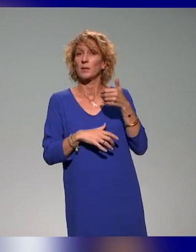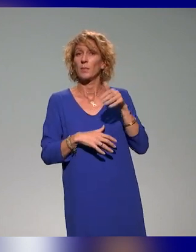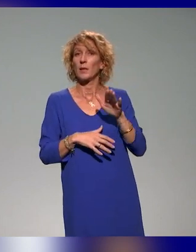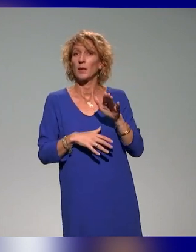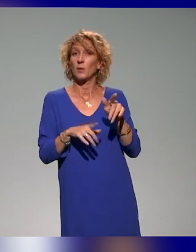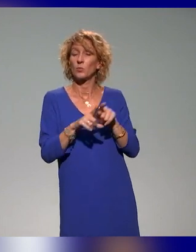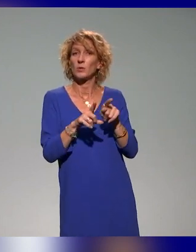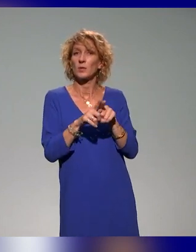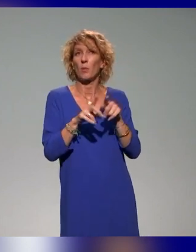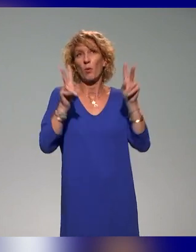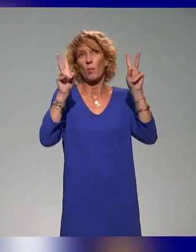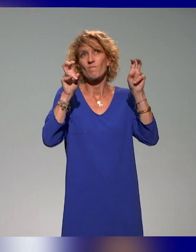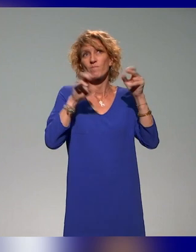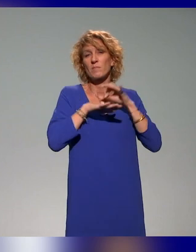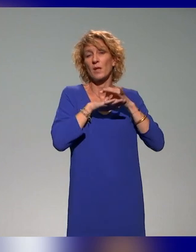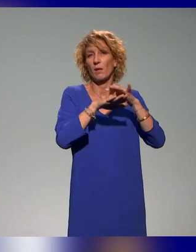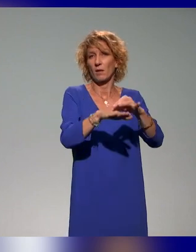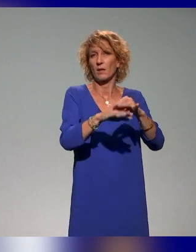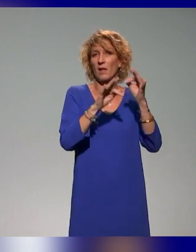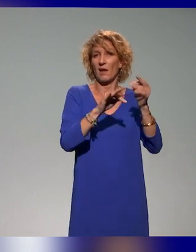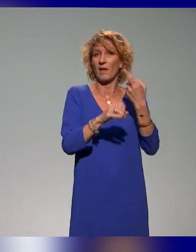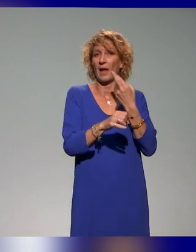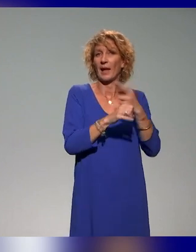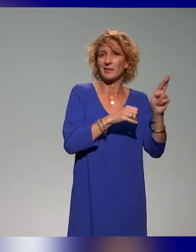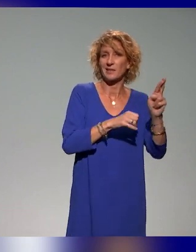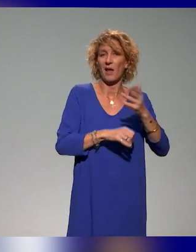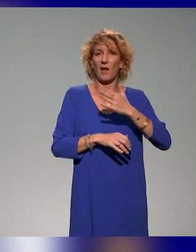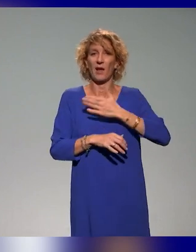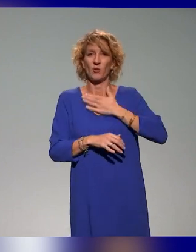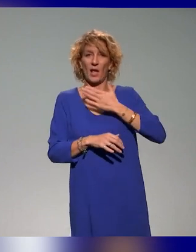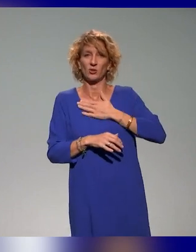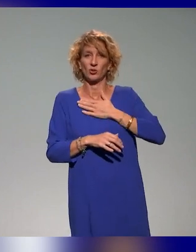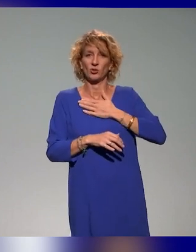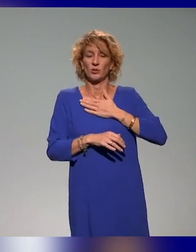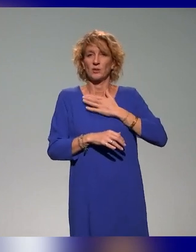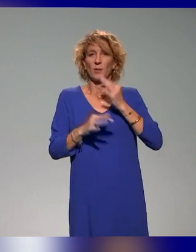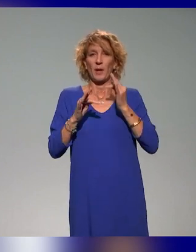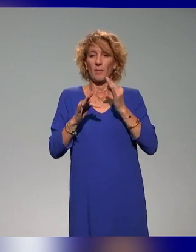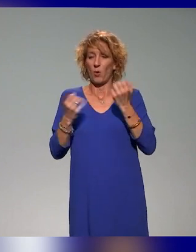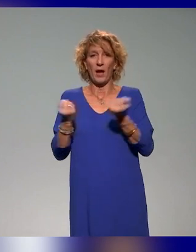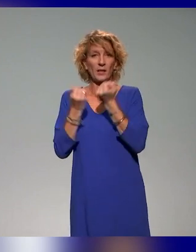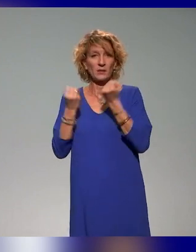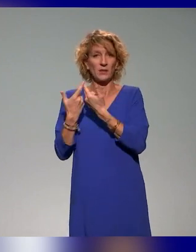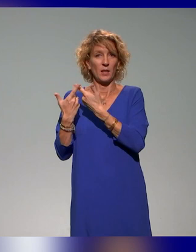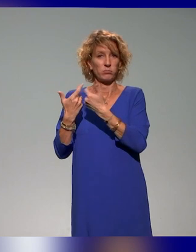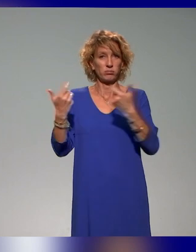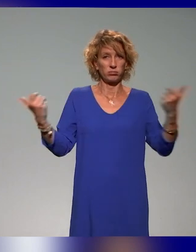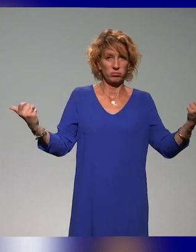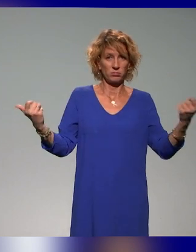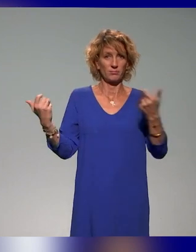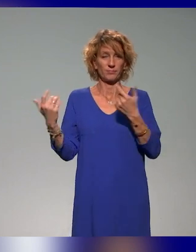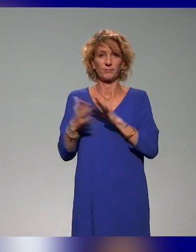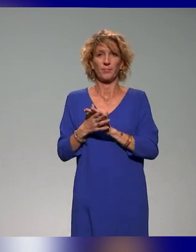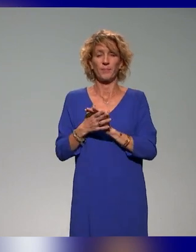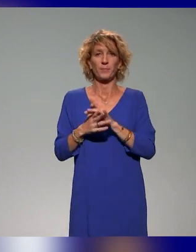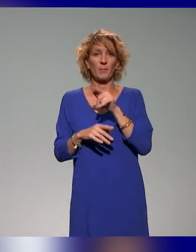une espèce de guide sur les risques et les bénéfices pour chaque type d'activité proposée, en fait. Puisque, évidemment, on